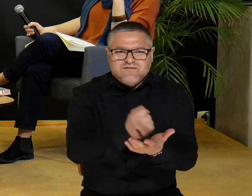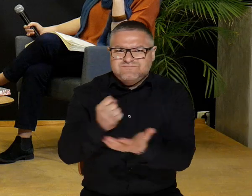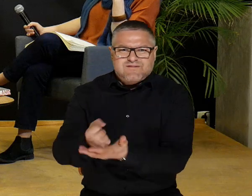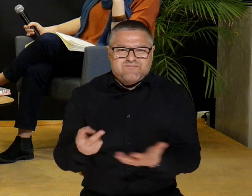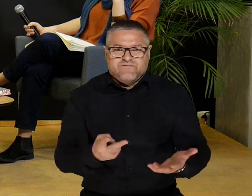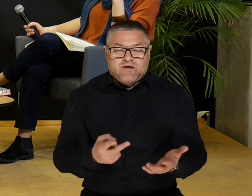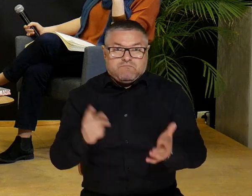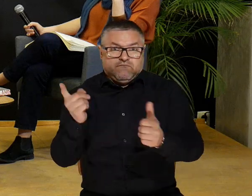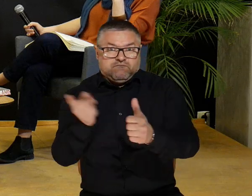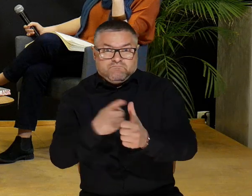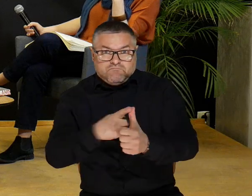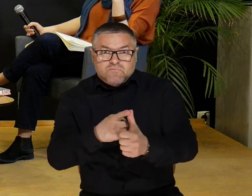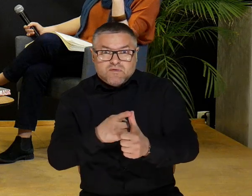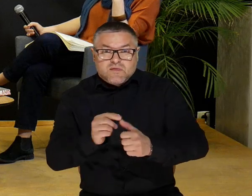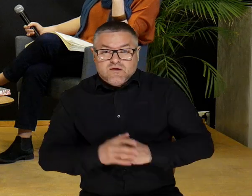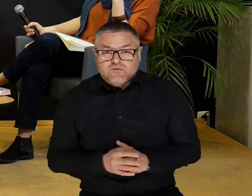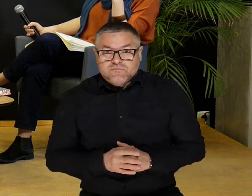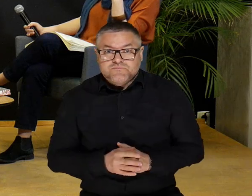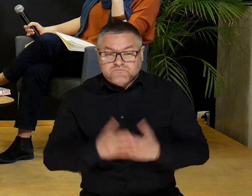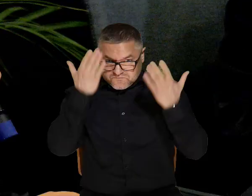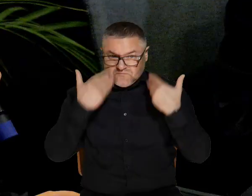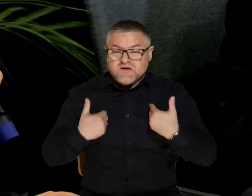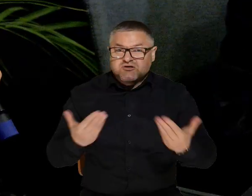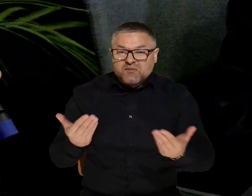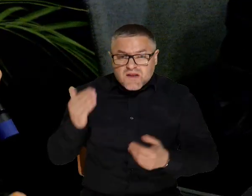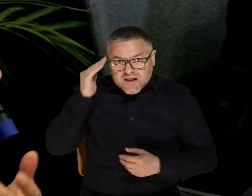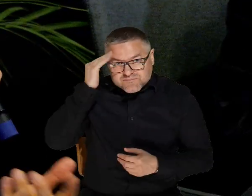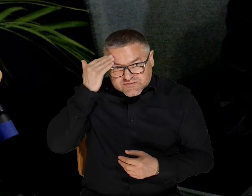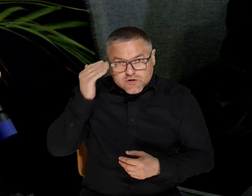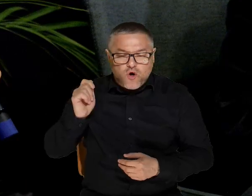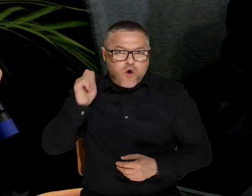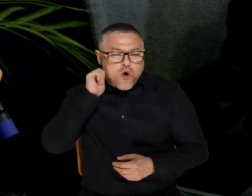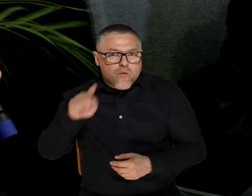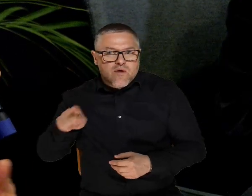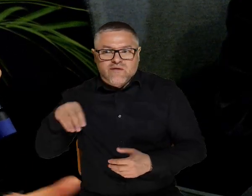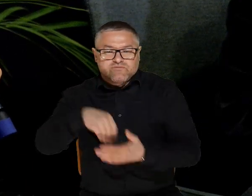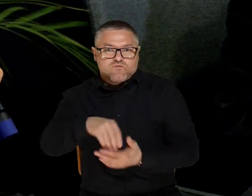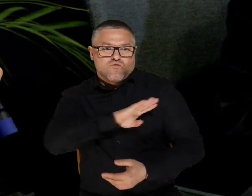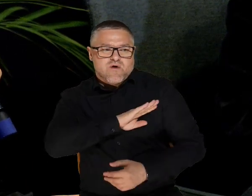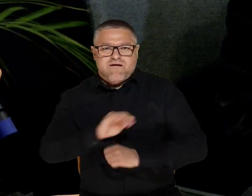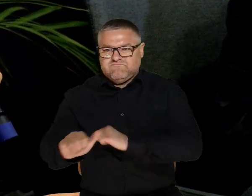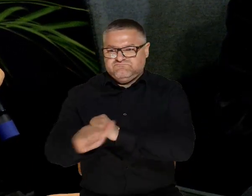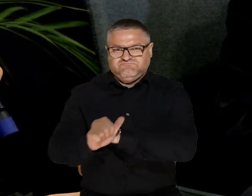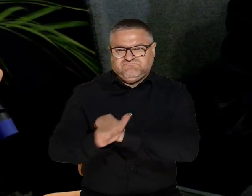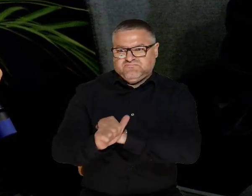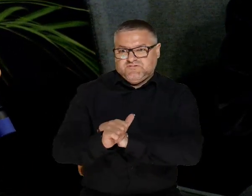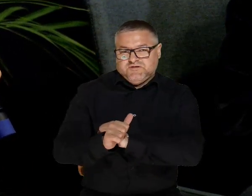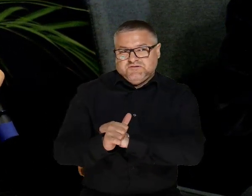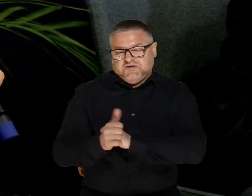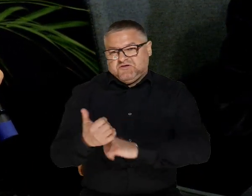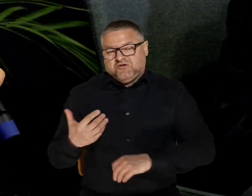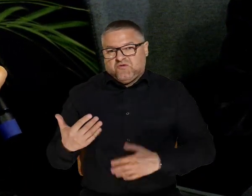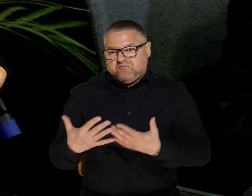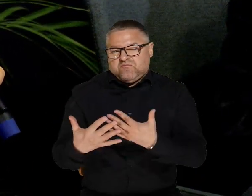to znaczy z jednej strony szpital psychiatryczny i kobieta, która tam umiera w wieku 60 zaledwie